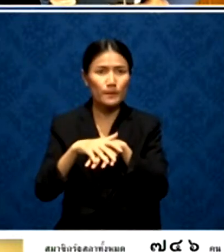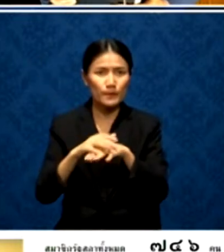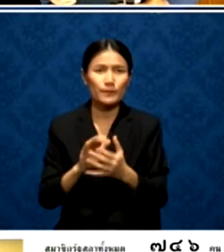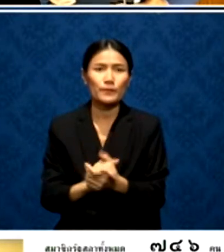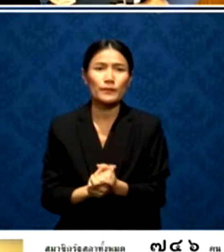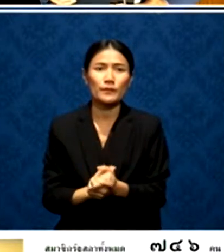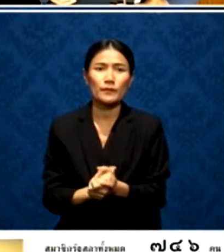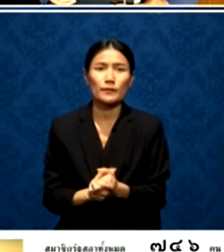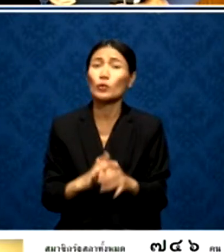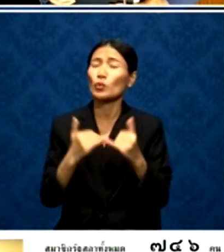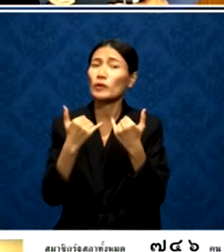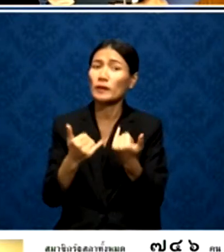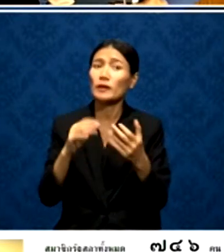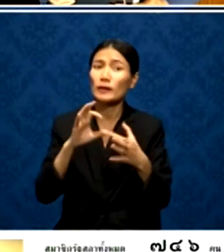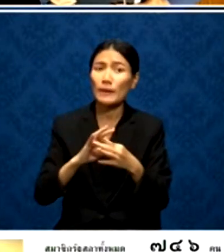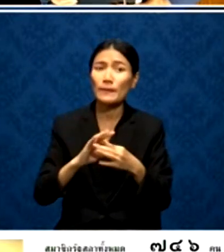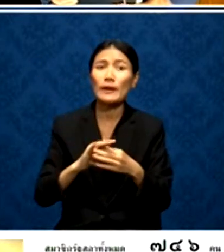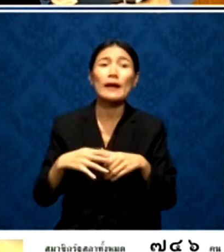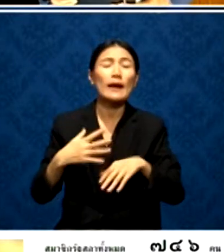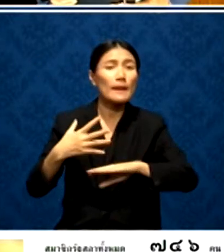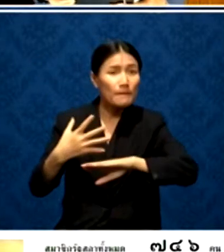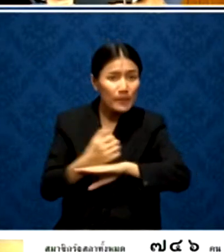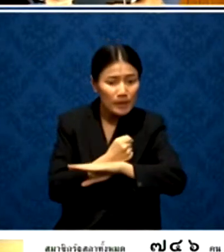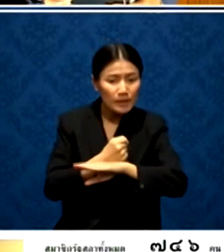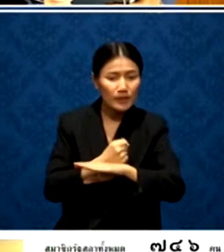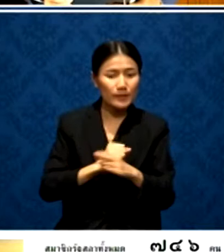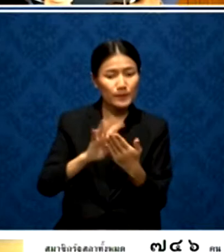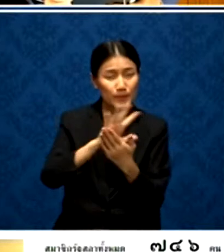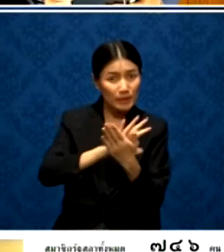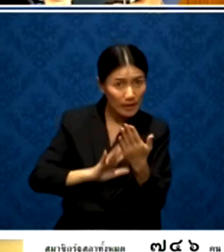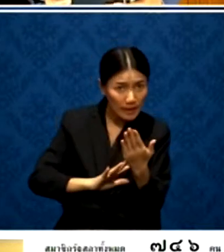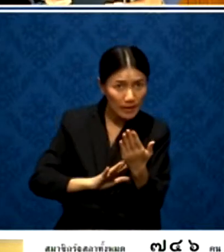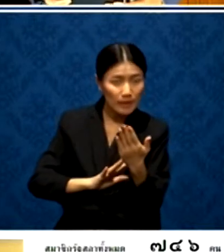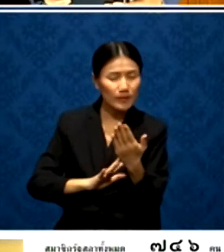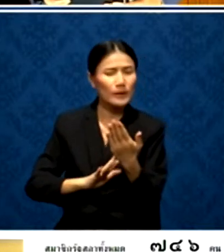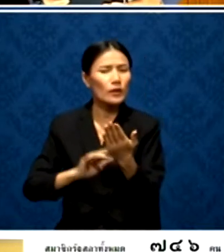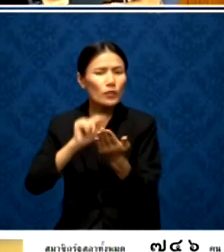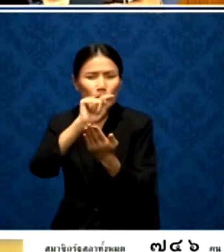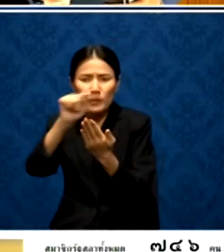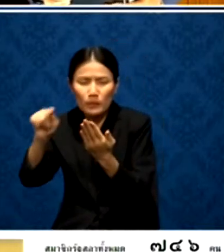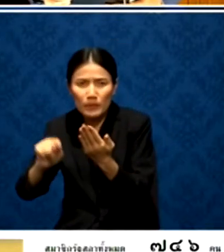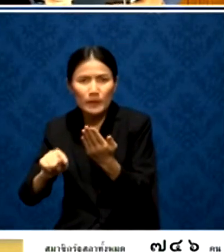การณ์ภูมิศาสตร์การเมืองระหว่างประเทศอย่างเหมาะสม